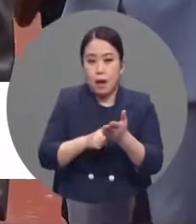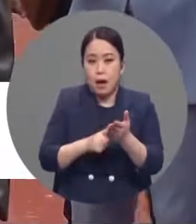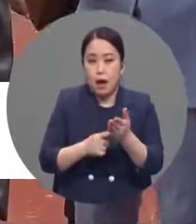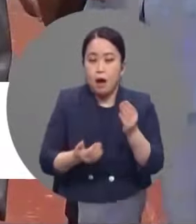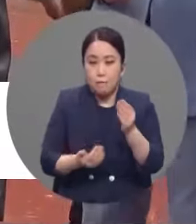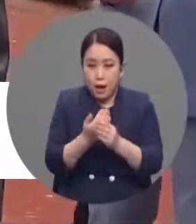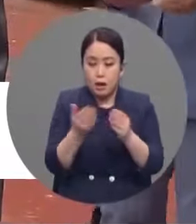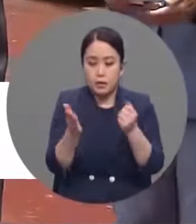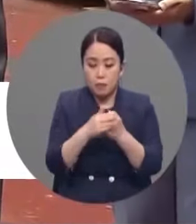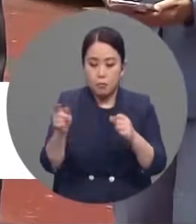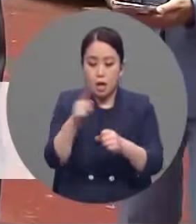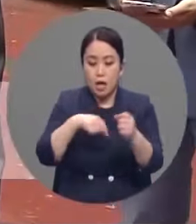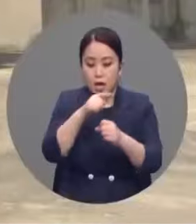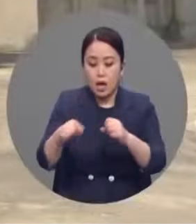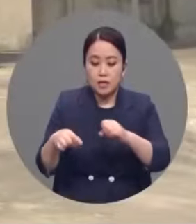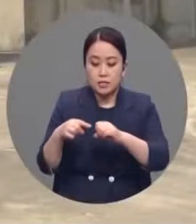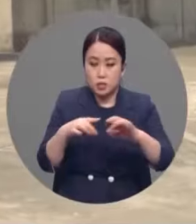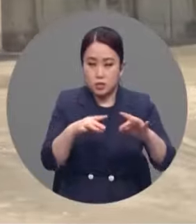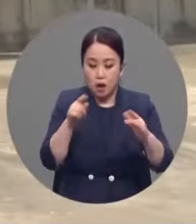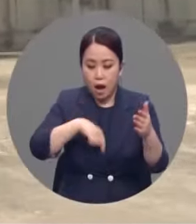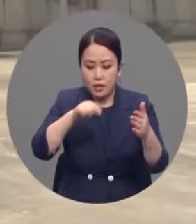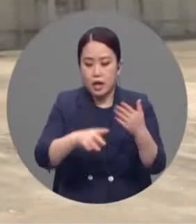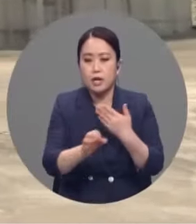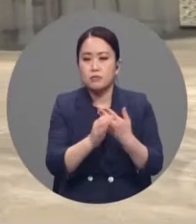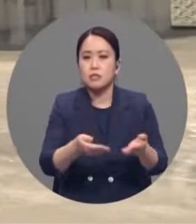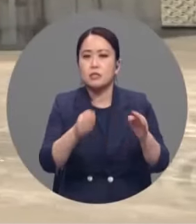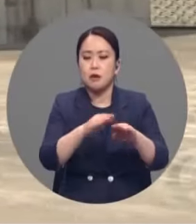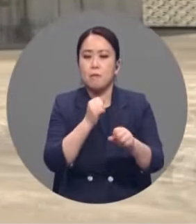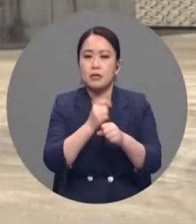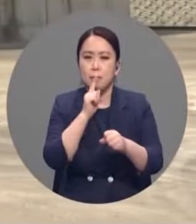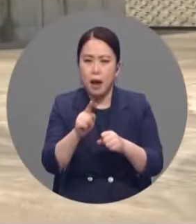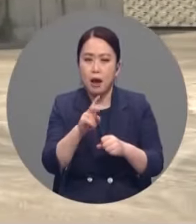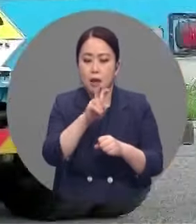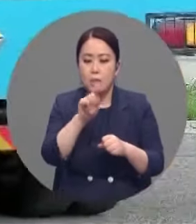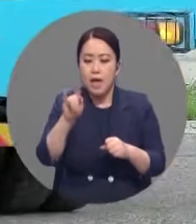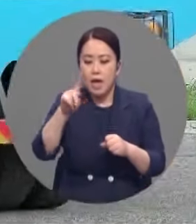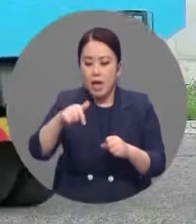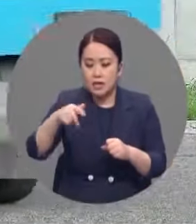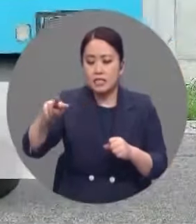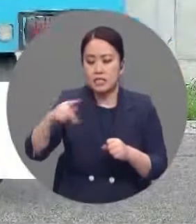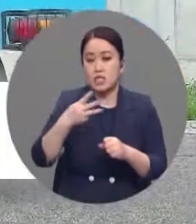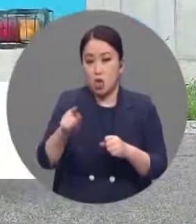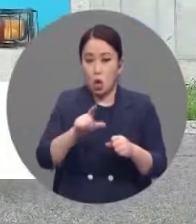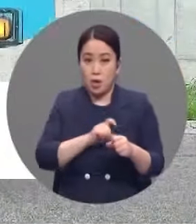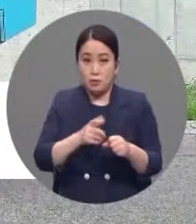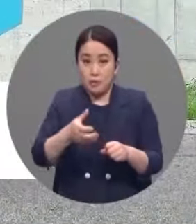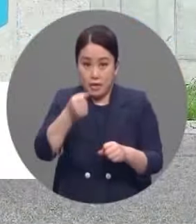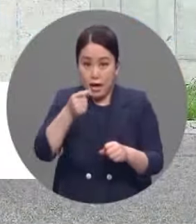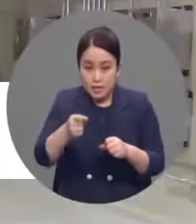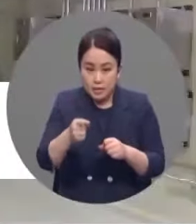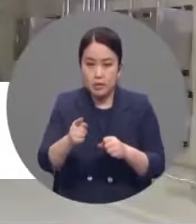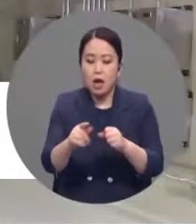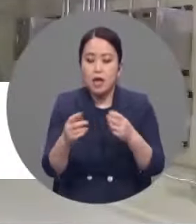짓겠다는 계획을 추진하고 있습니다. 맥스터라는 건식 저장소로 경주 월성에 유일하게 운영